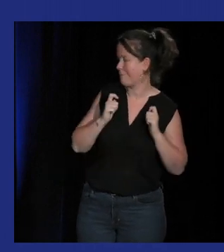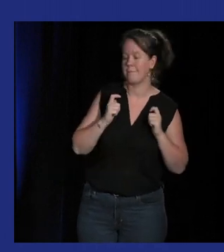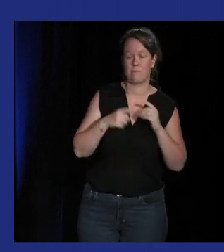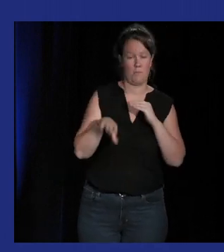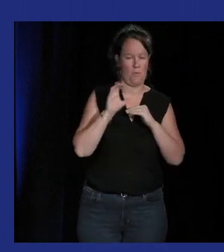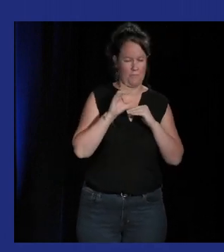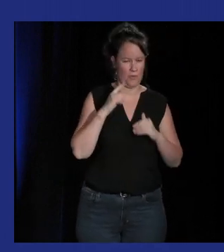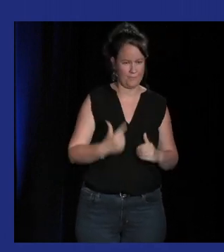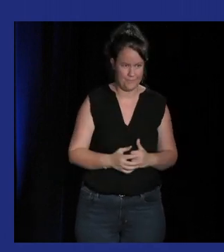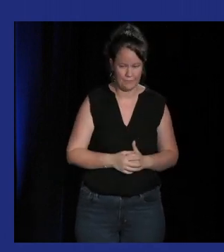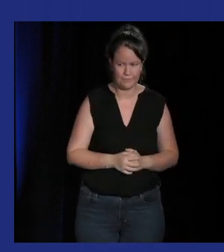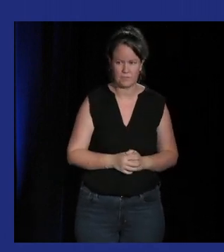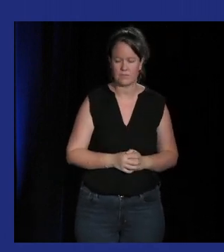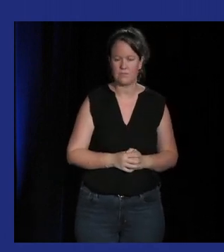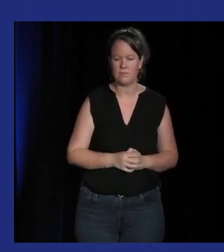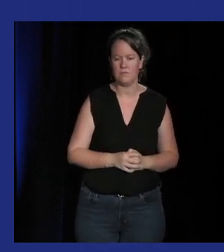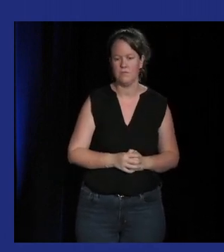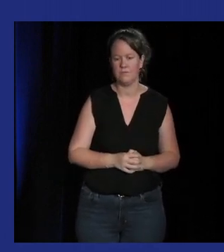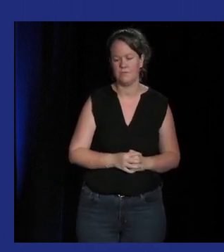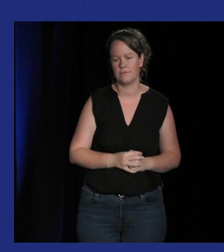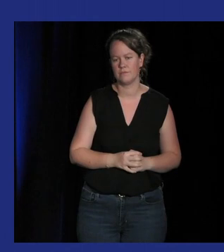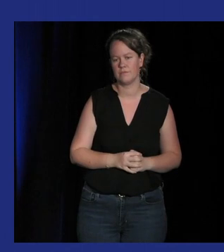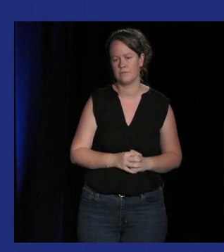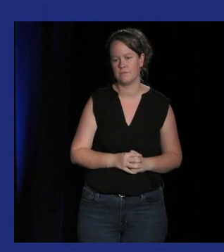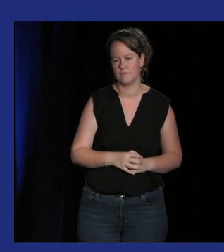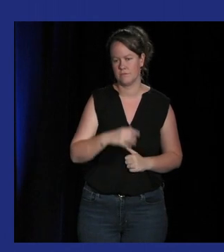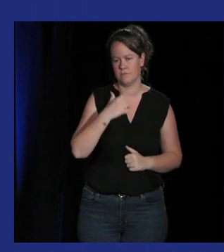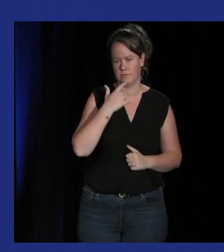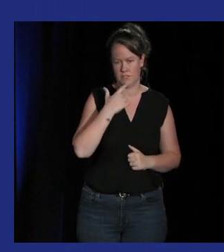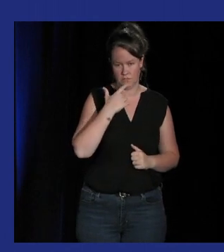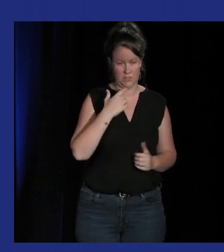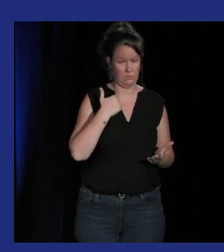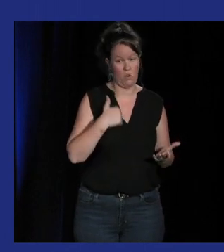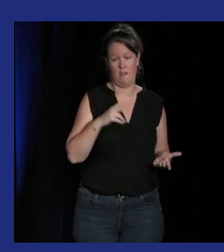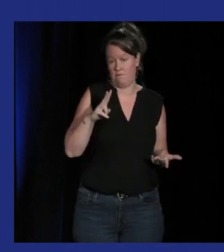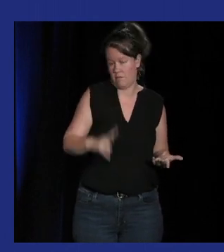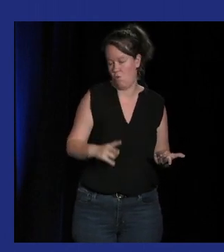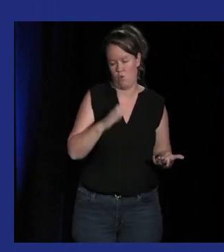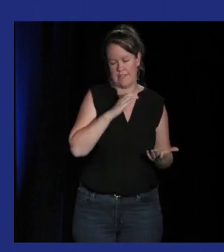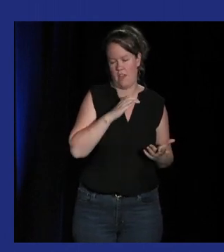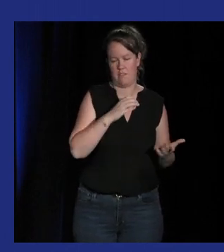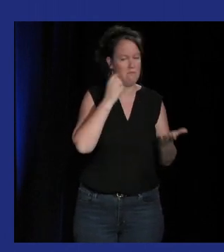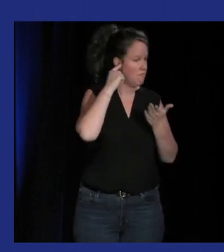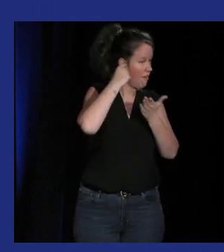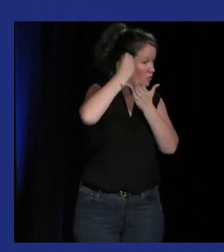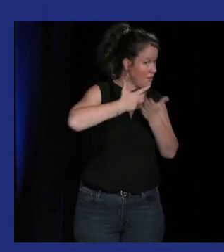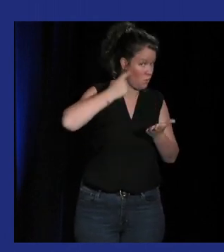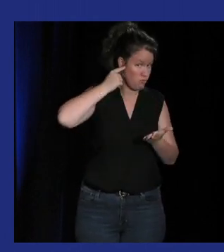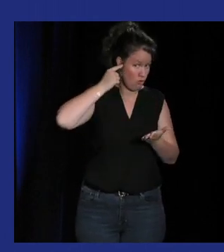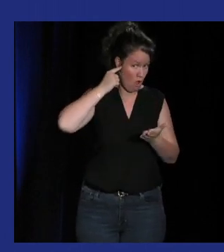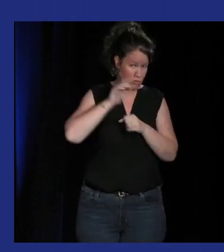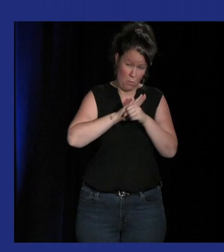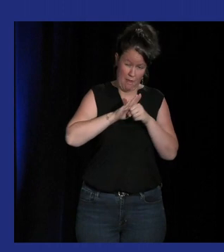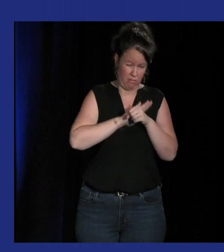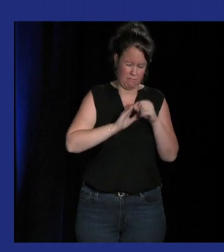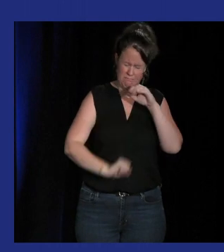complète un peu c'est que on va essayer de faire des feedbacks sur un maximum de choses au départ on va se dire